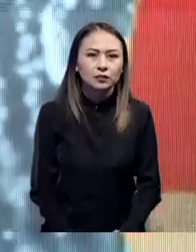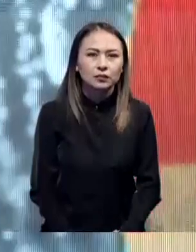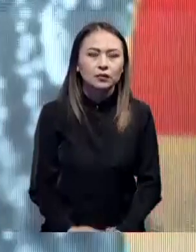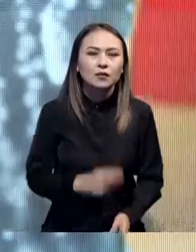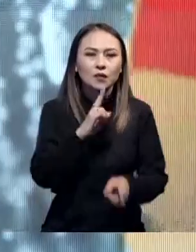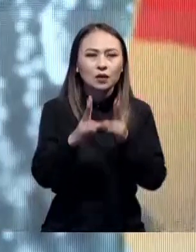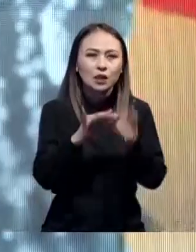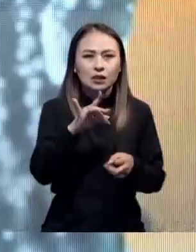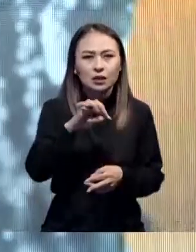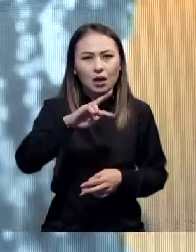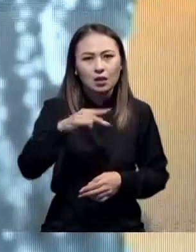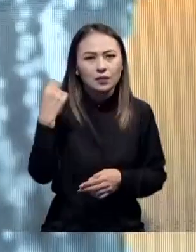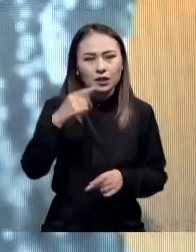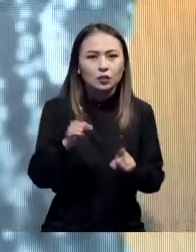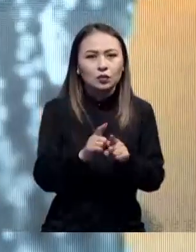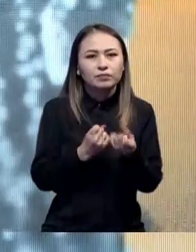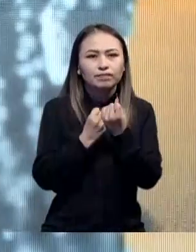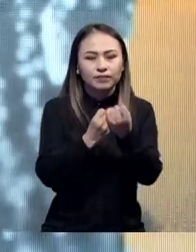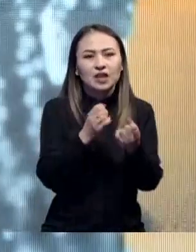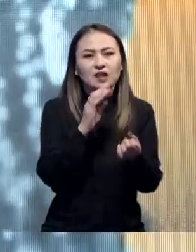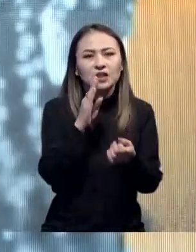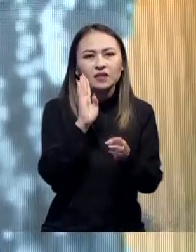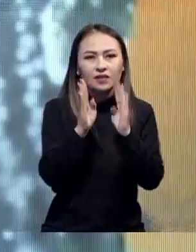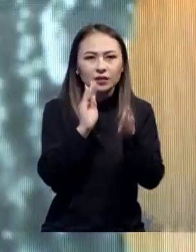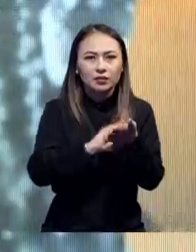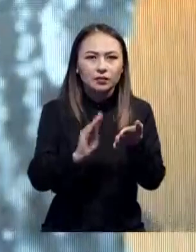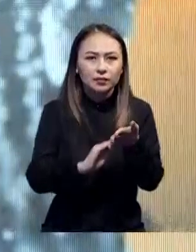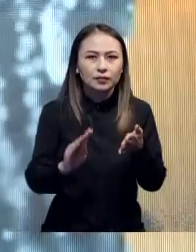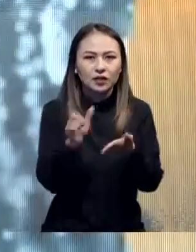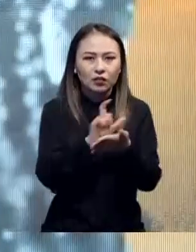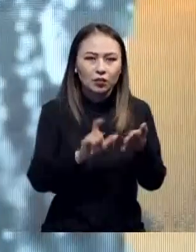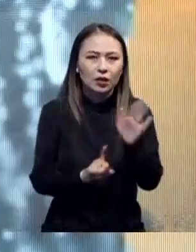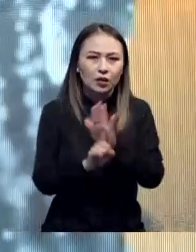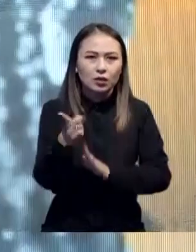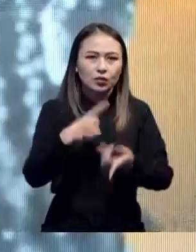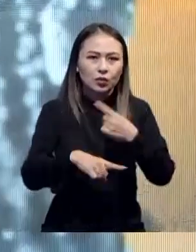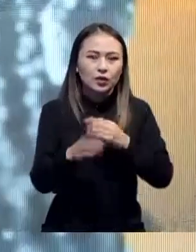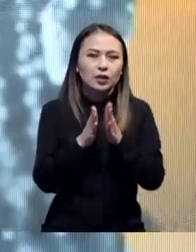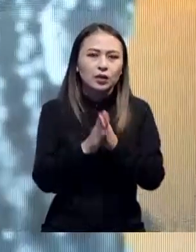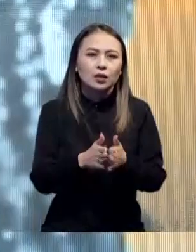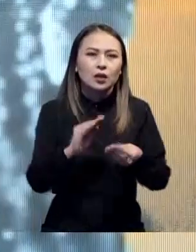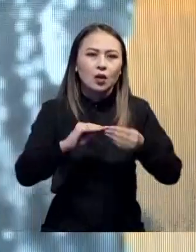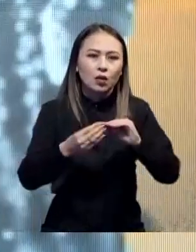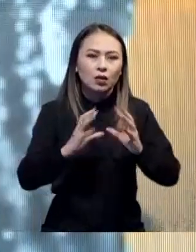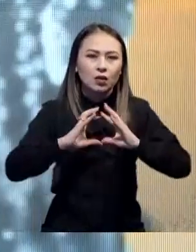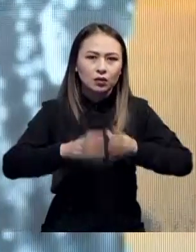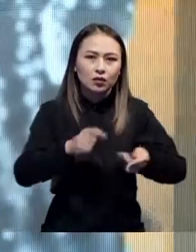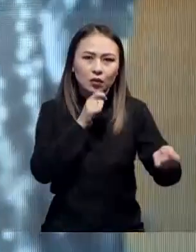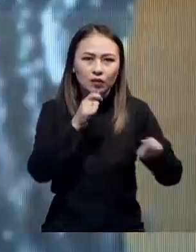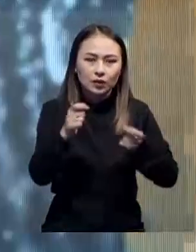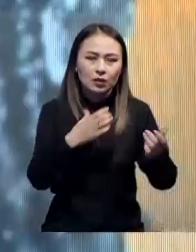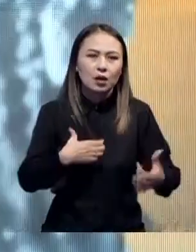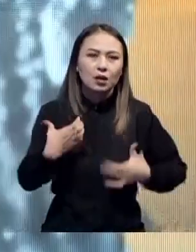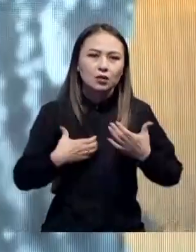Наразы топты Израиль президенті де қолдап отыр. Ол твиттердегі парақшасында үкіметтен даулы реформаны кері қайтаруын сұраған. Елдегі ахуал